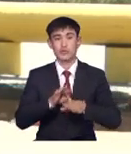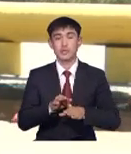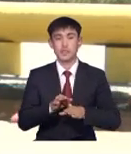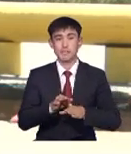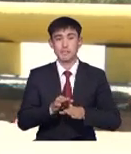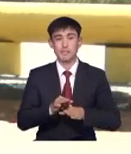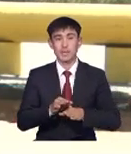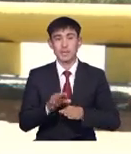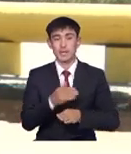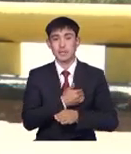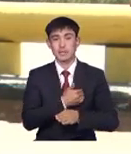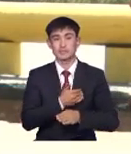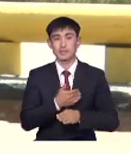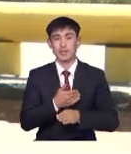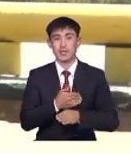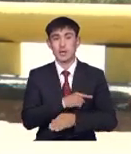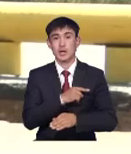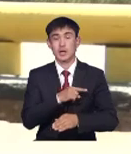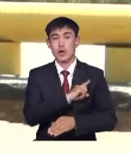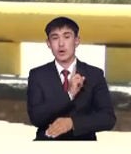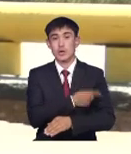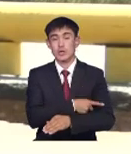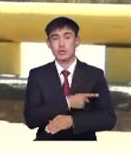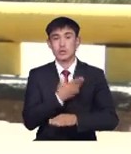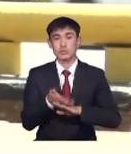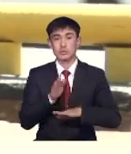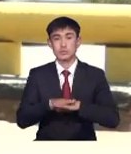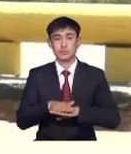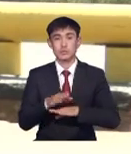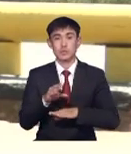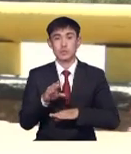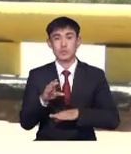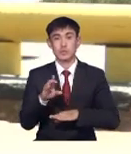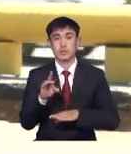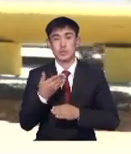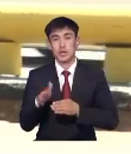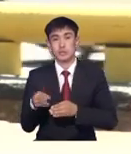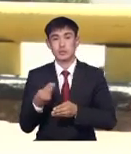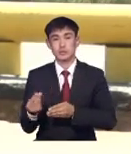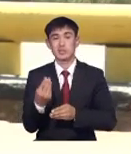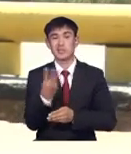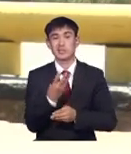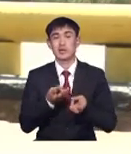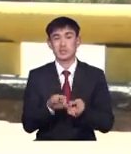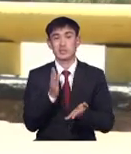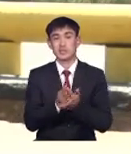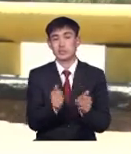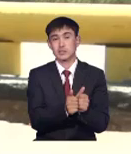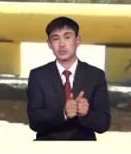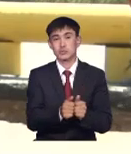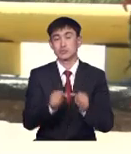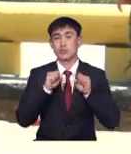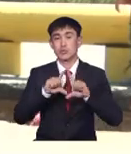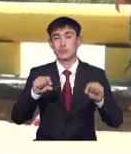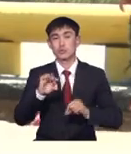есть разгрузить котельную баскуат. Разгрузить котельную баскуат и отдать часть нагрузки третьей котельной возле